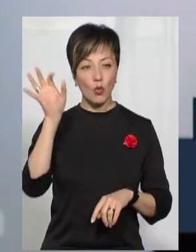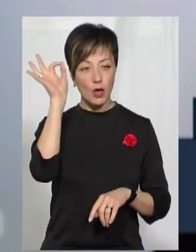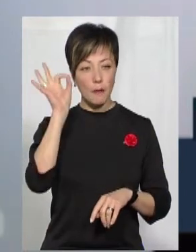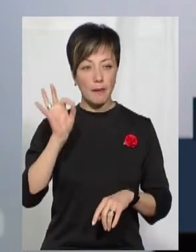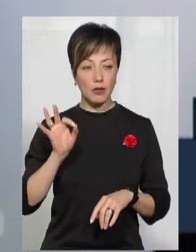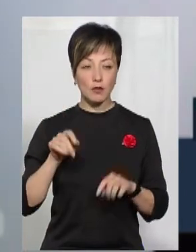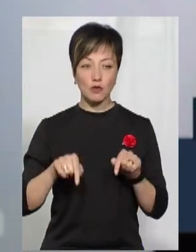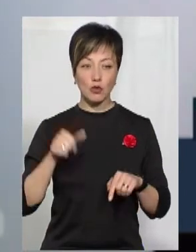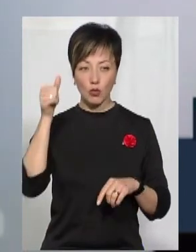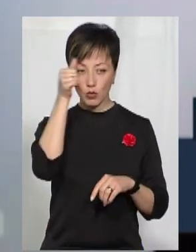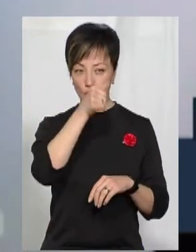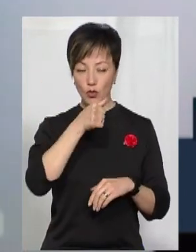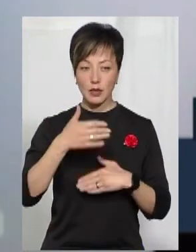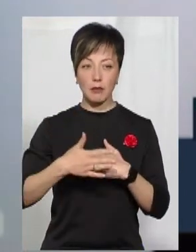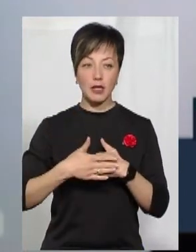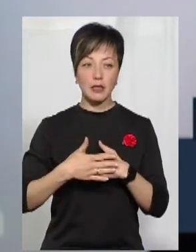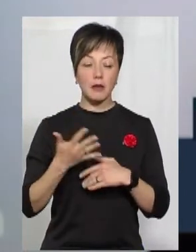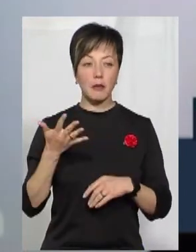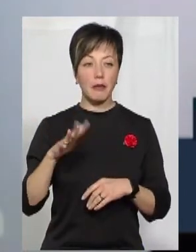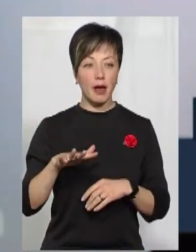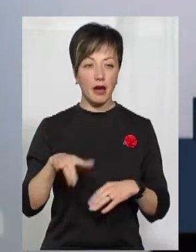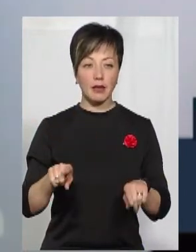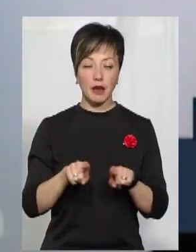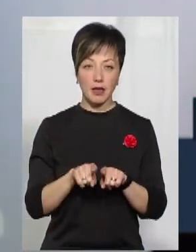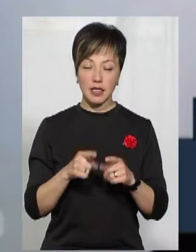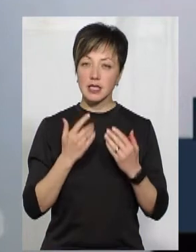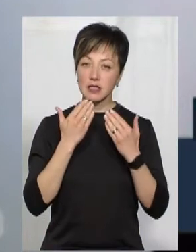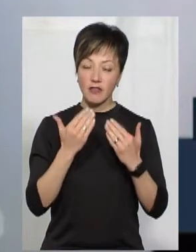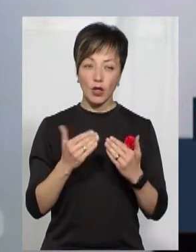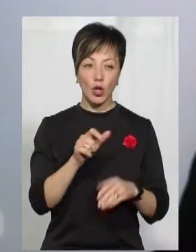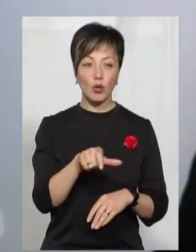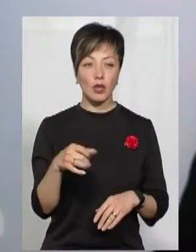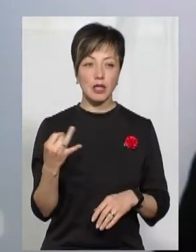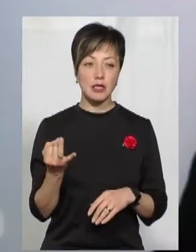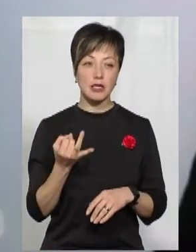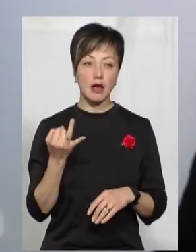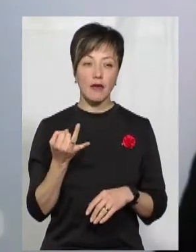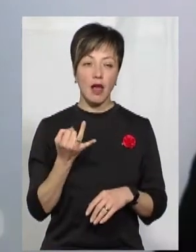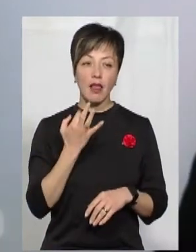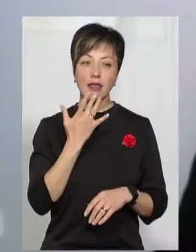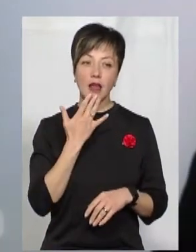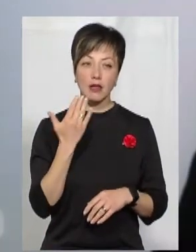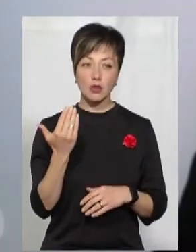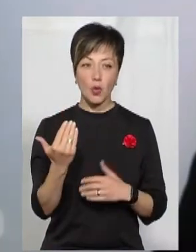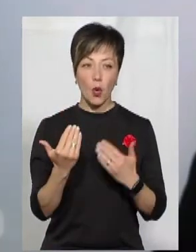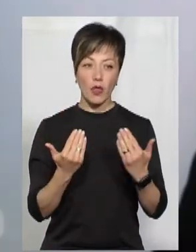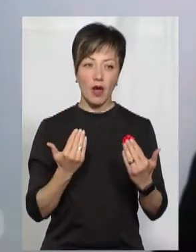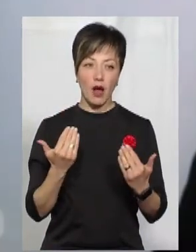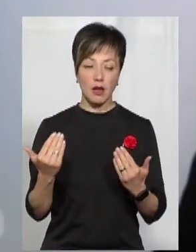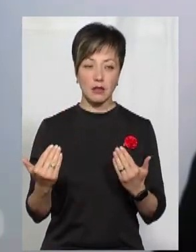році було близько 5 таких звернень, але в основному людей цікавила національність,